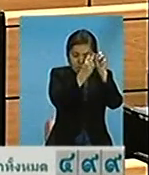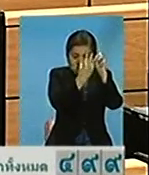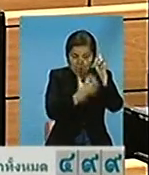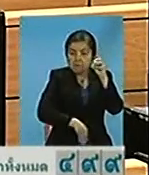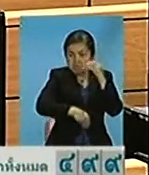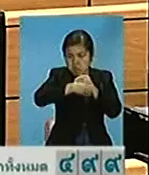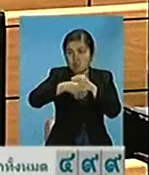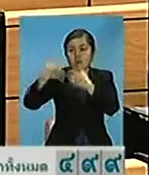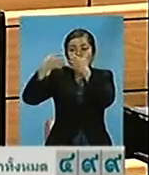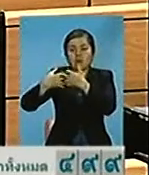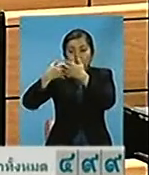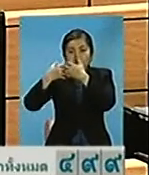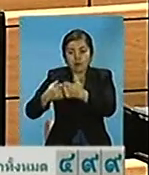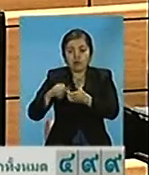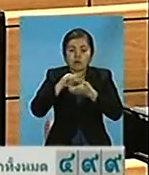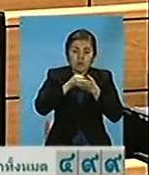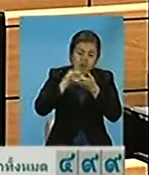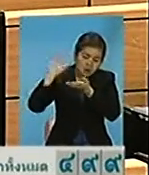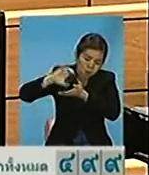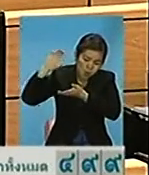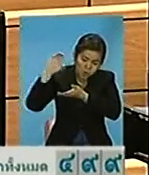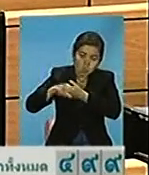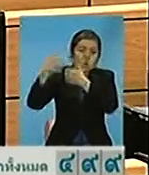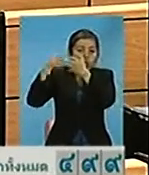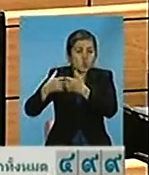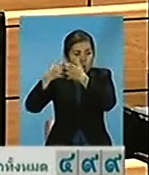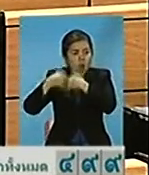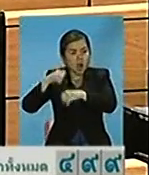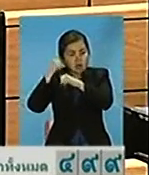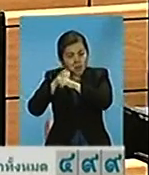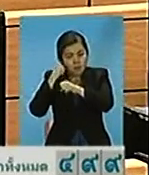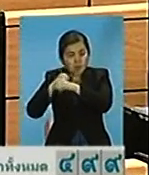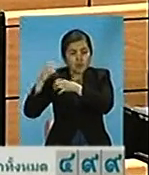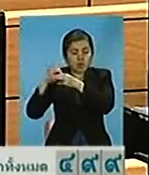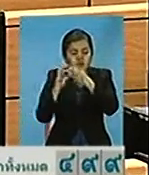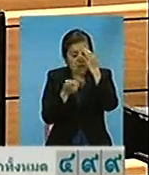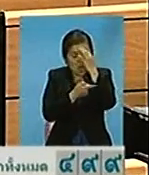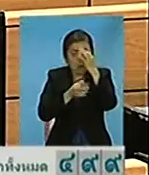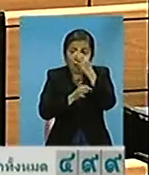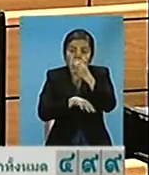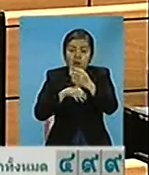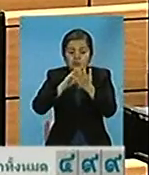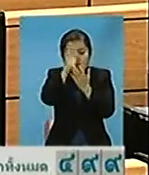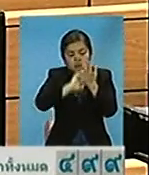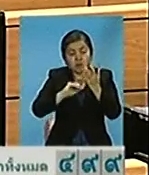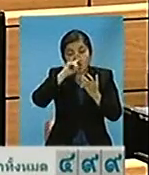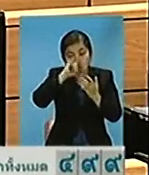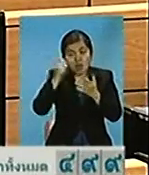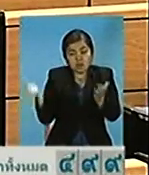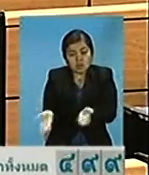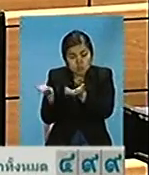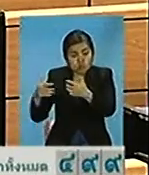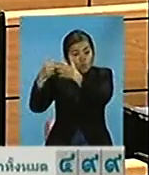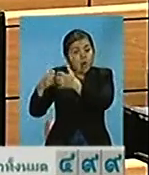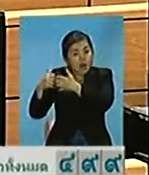อำนวยความสะดวกในการลงทุนเกี่ยวกับอุตสาหกรรมการผลิตปัญญางภายในประเทศภายในราชอาณาจักรคือพูดง่าย